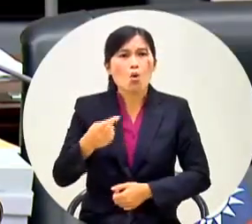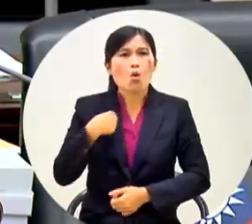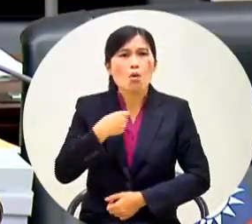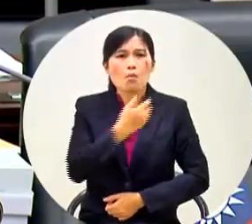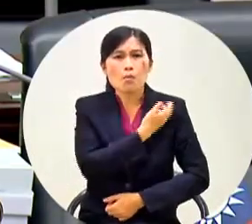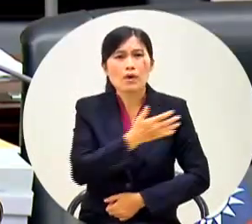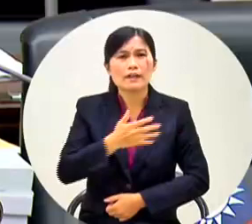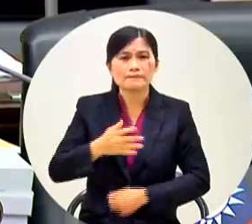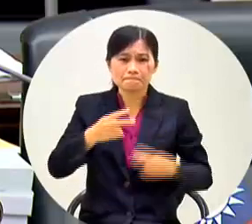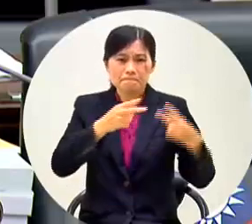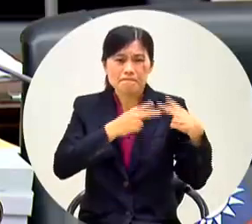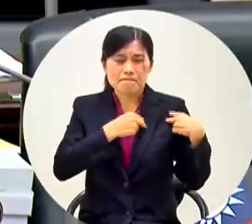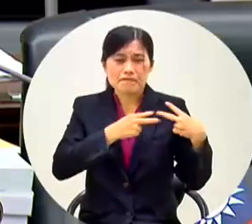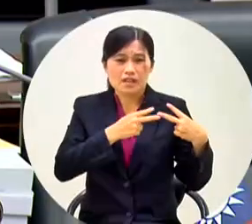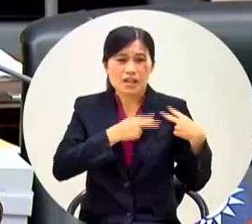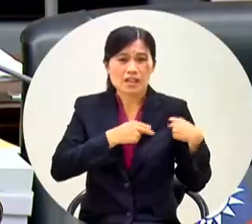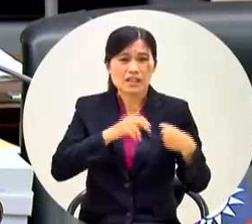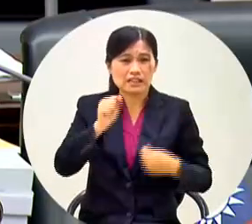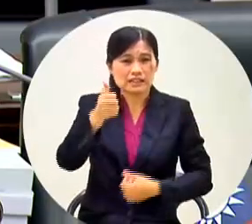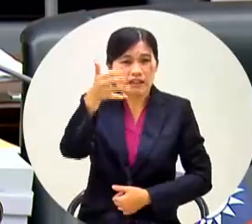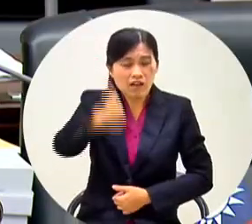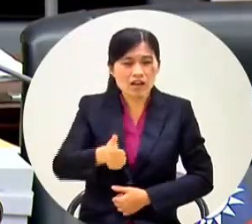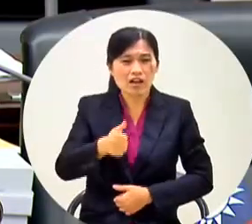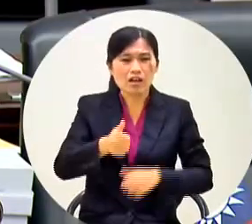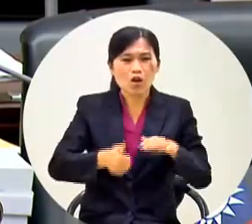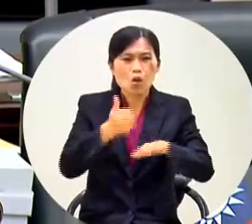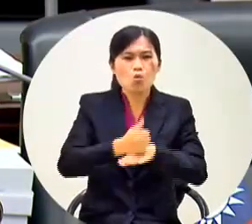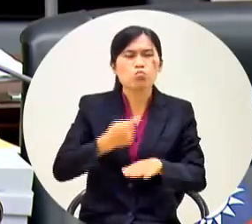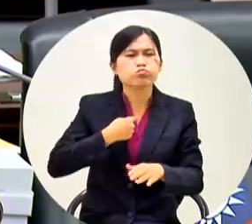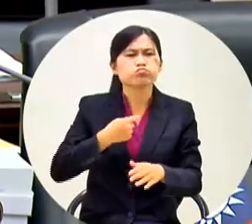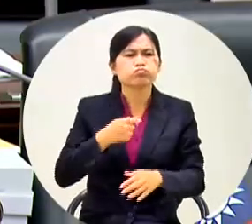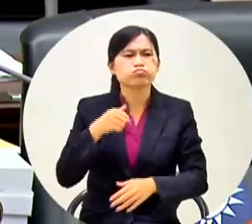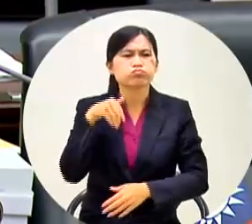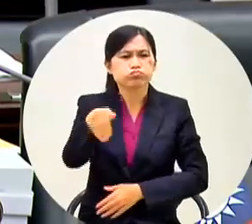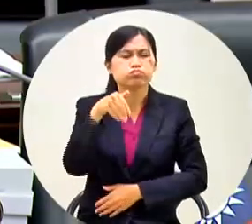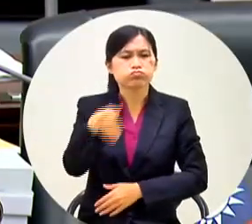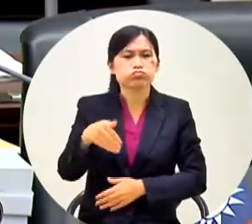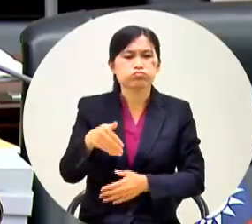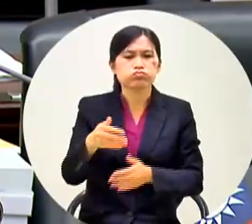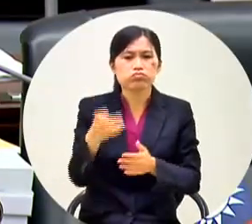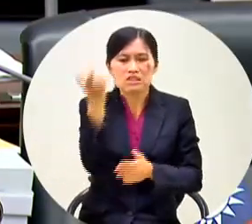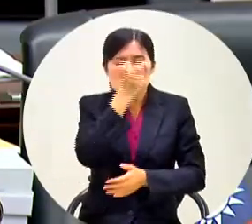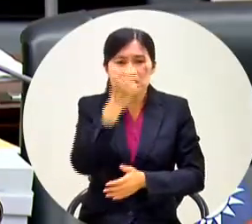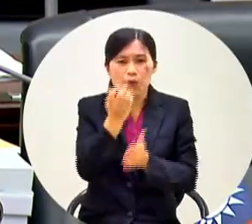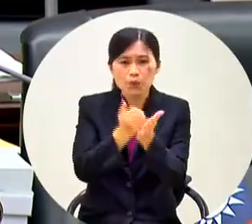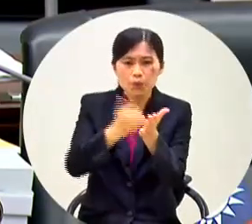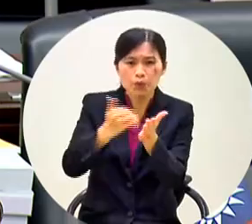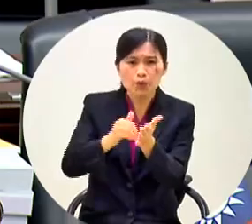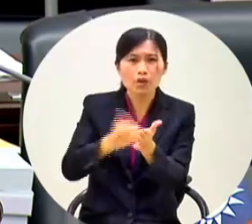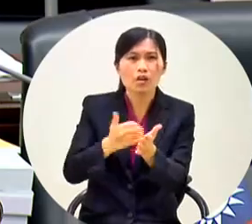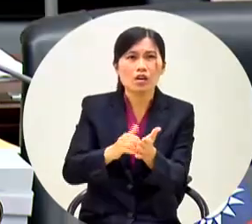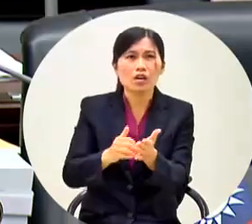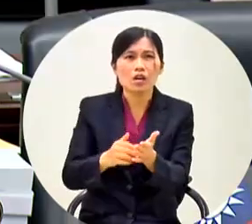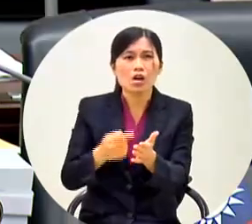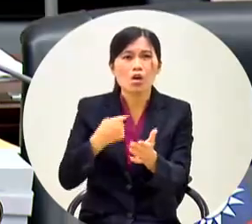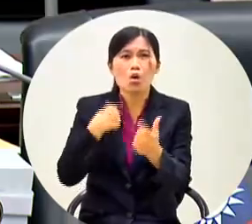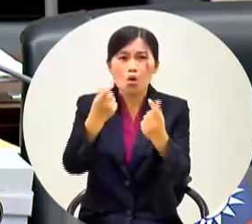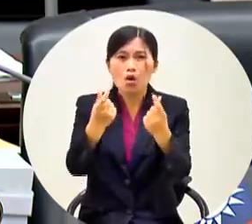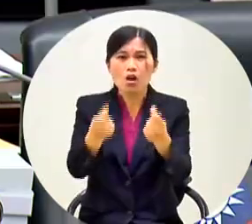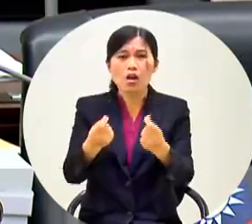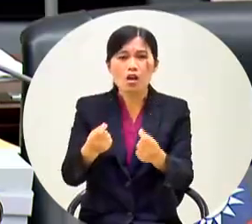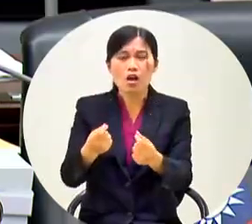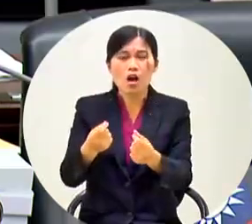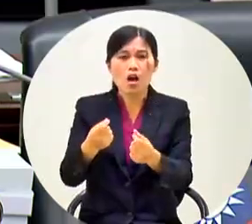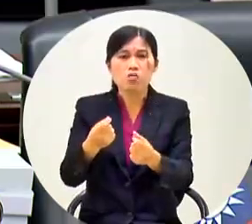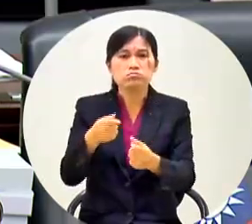我不同意他审。我民进党就讲了，我以一种叫声背教，让伊袂当信，所以我会当大声直接跟恁国